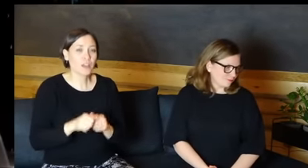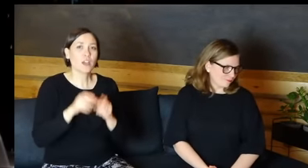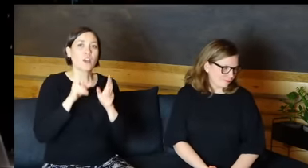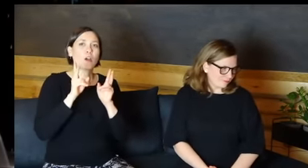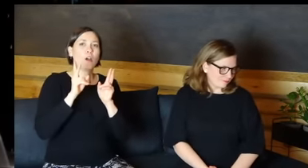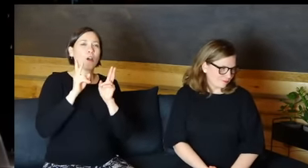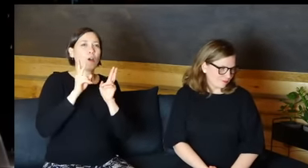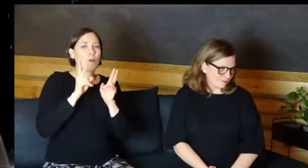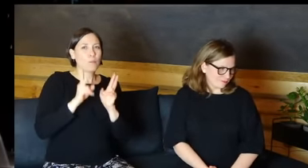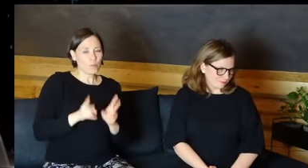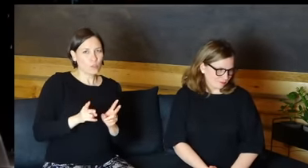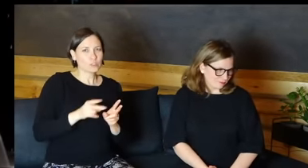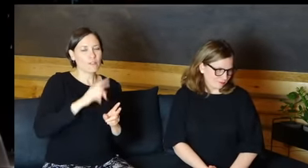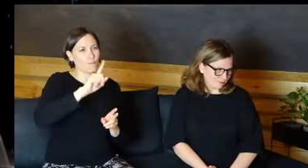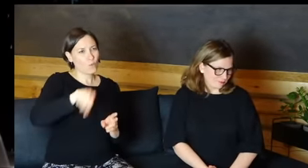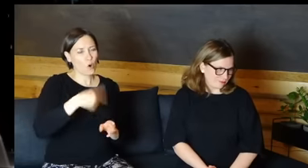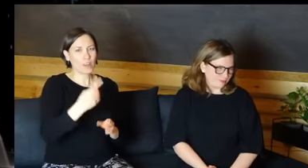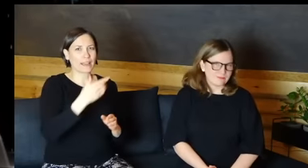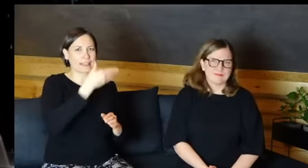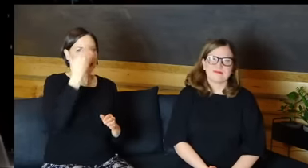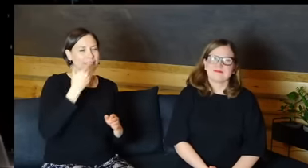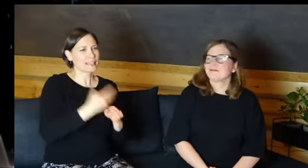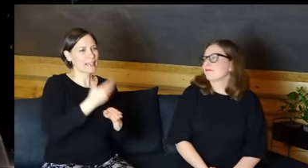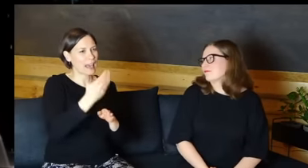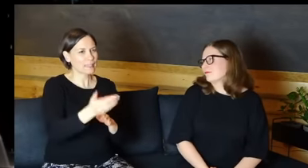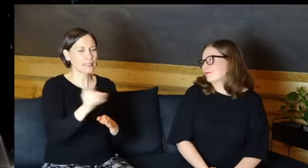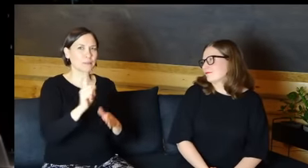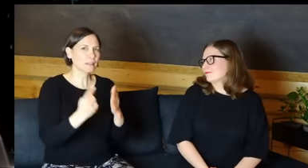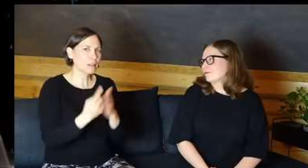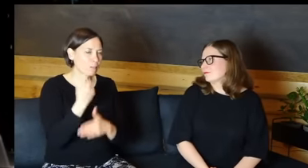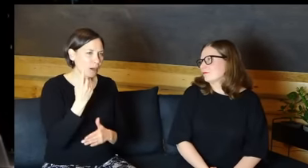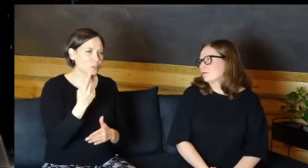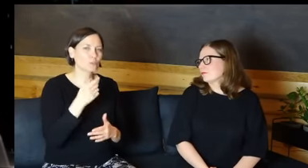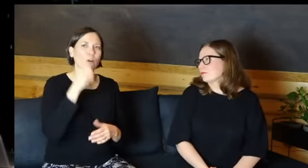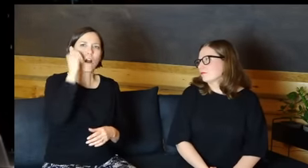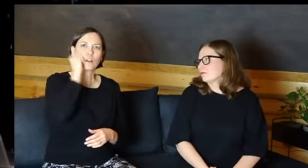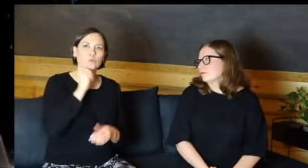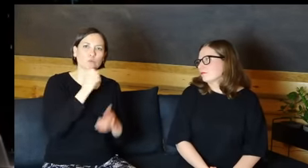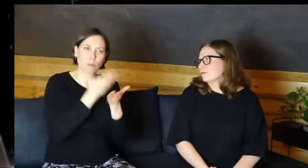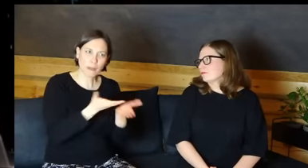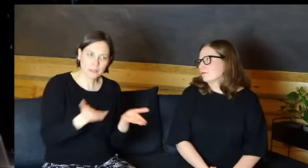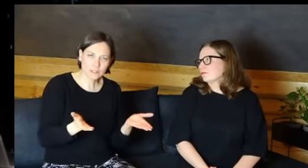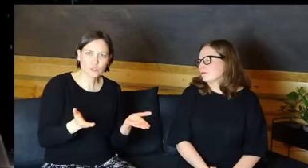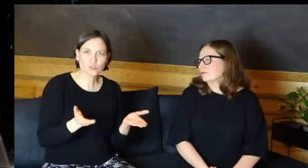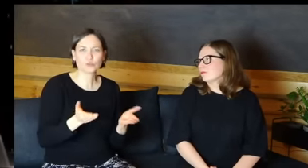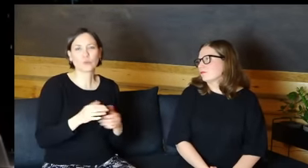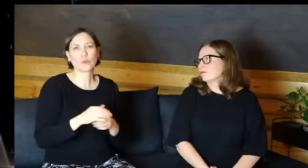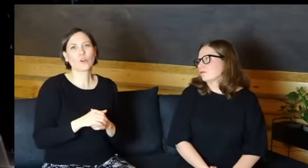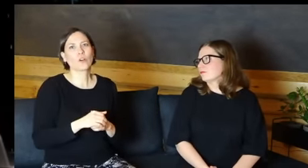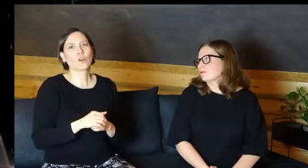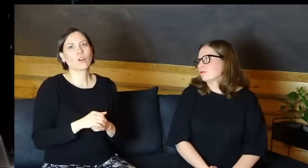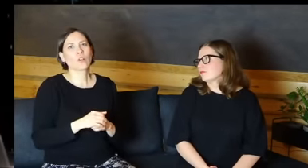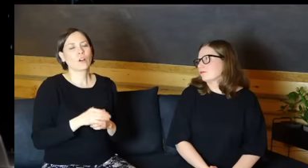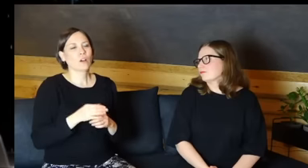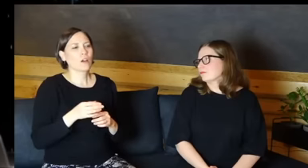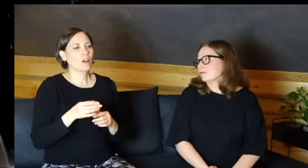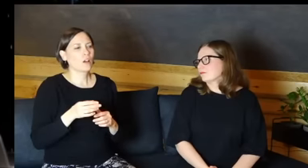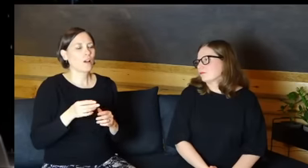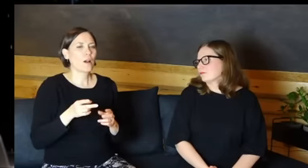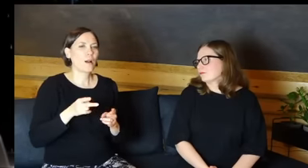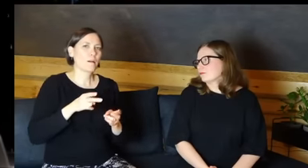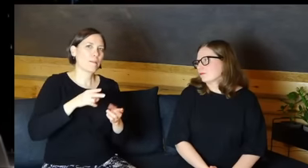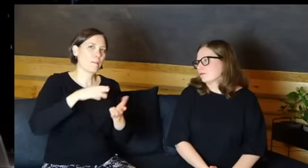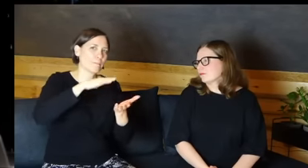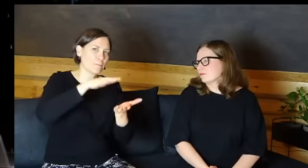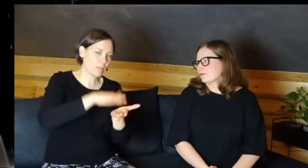kvartaalin puolelle, mitä siellä on sitten tapahtunut kesän jälkeen. Siellä on ollut asuntomessuja kesällä. Pipedrive otettu myynnin käyttöön